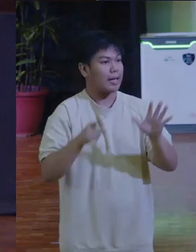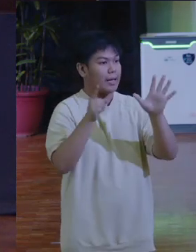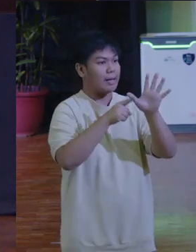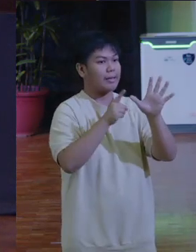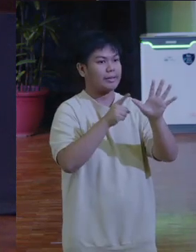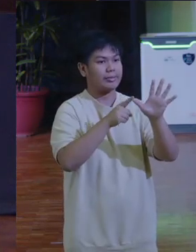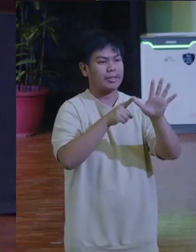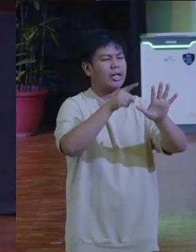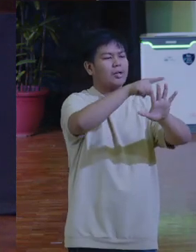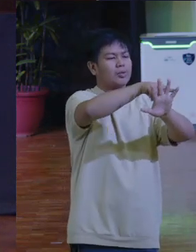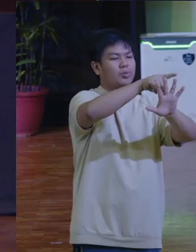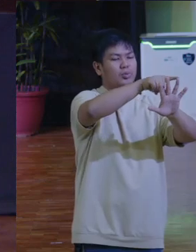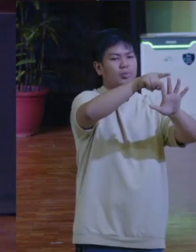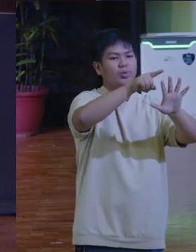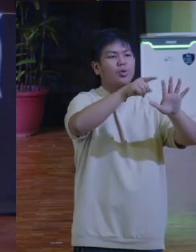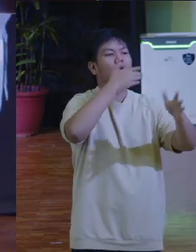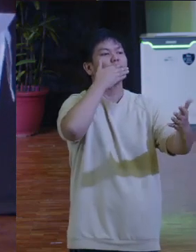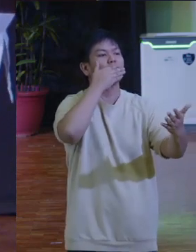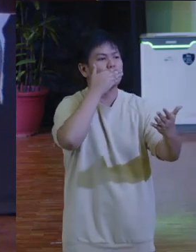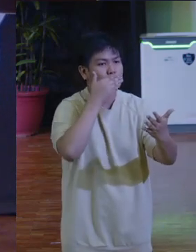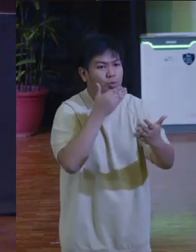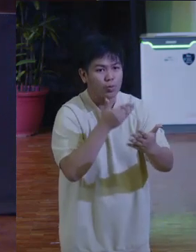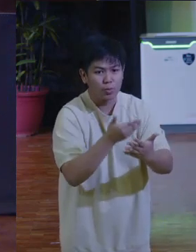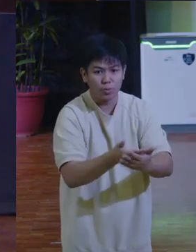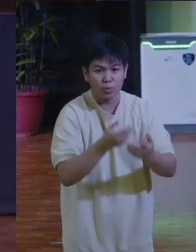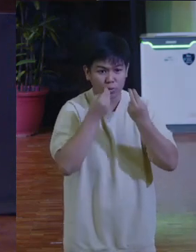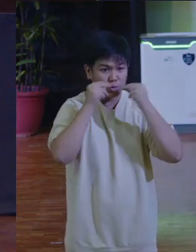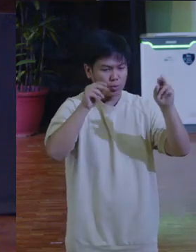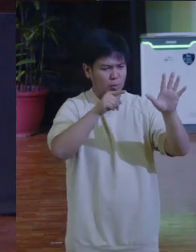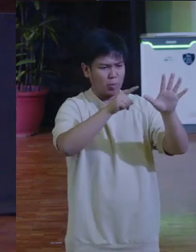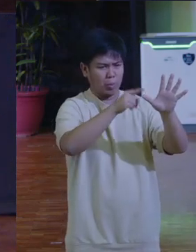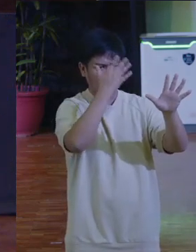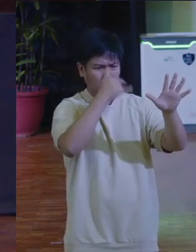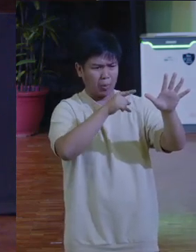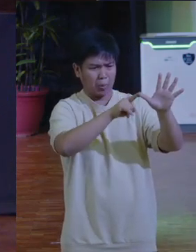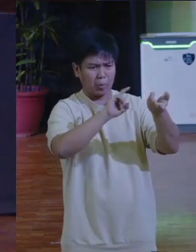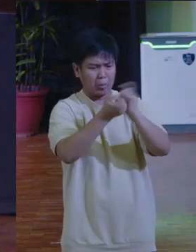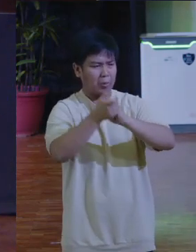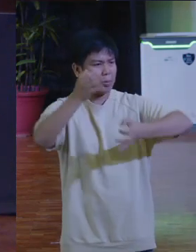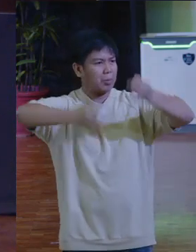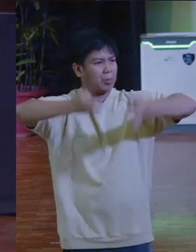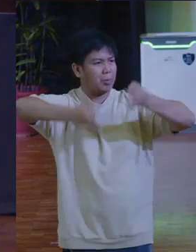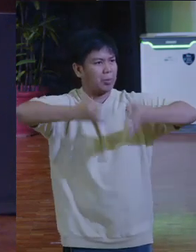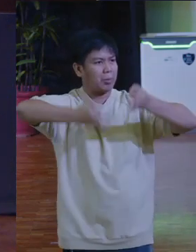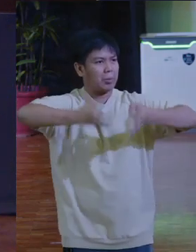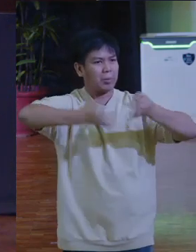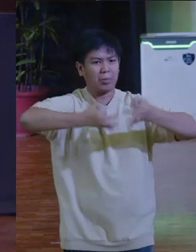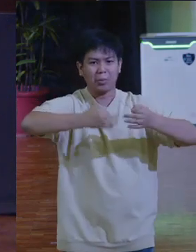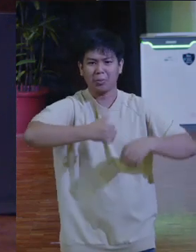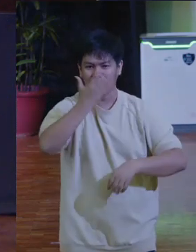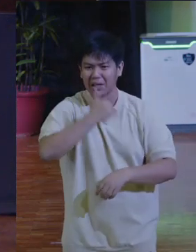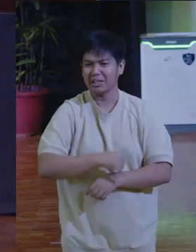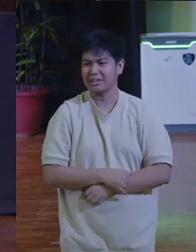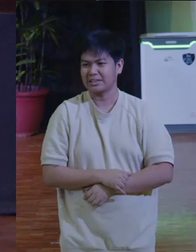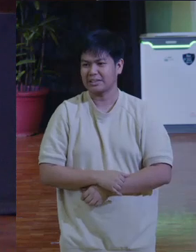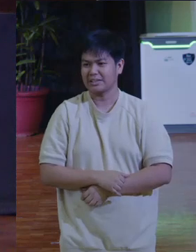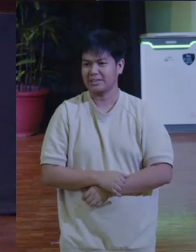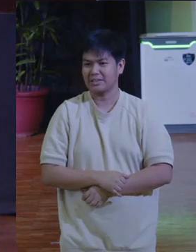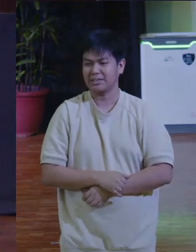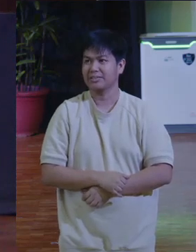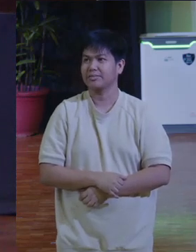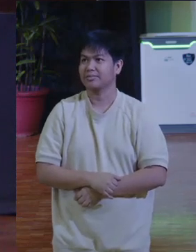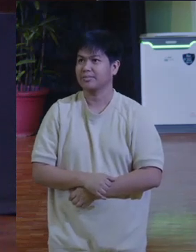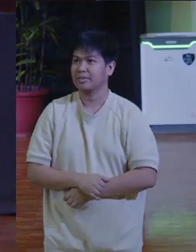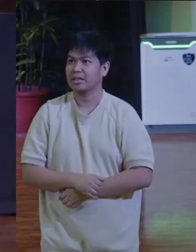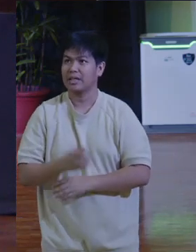na sana eh. No? To proclaim the year of the Lord's favor. Pero, merong kasunod. And